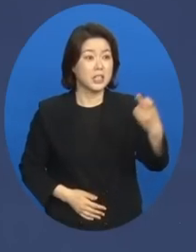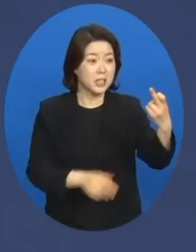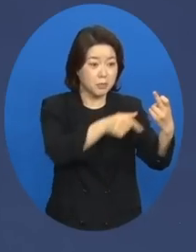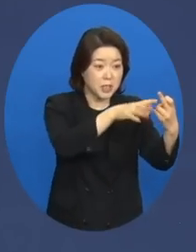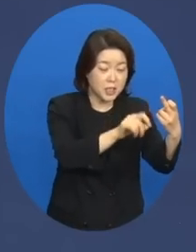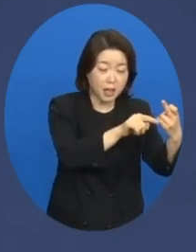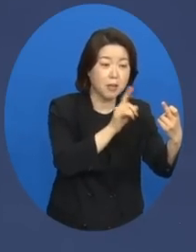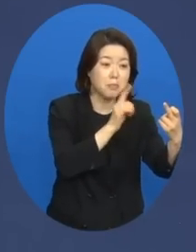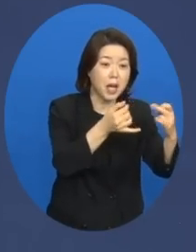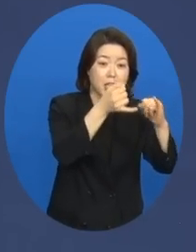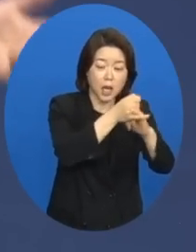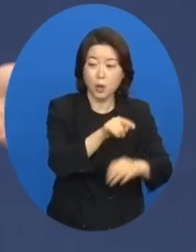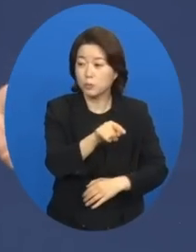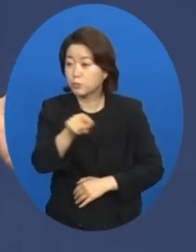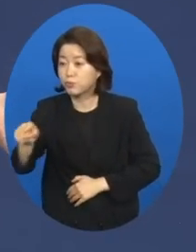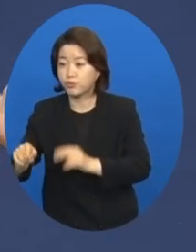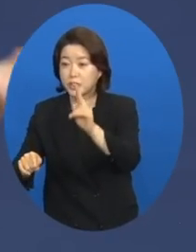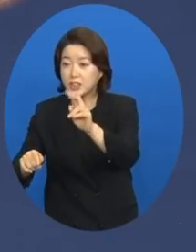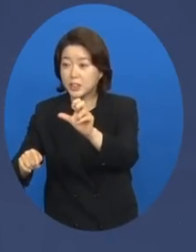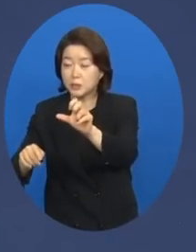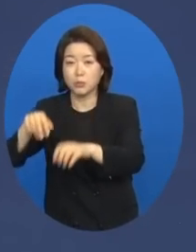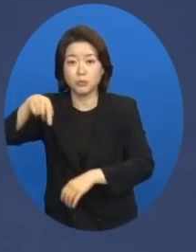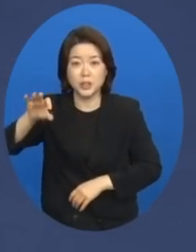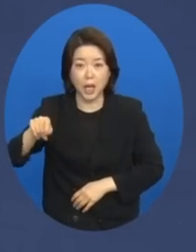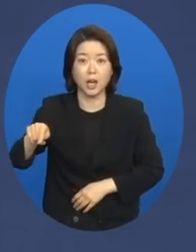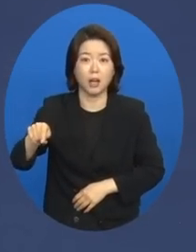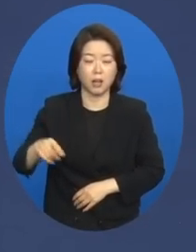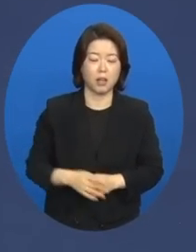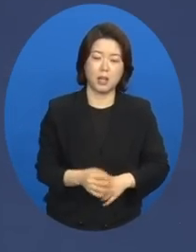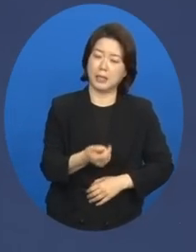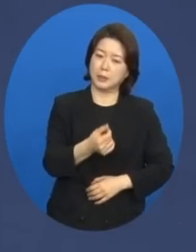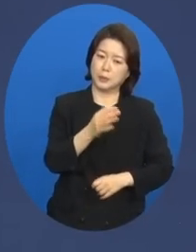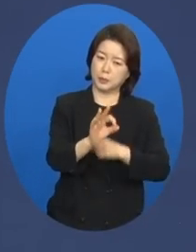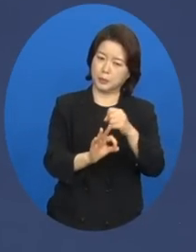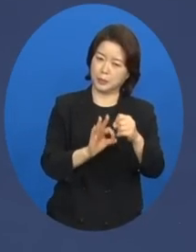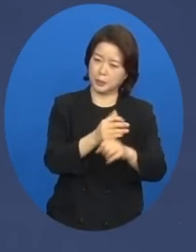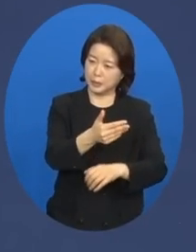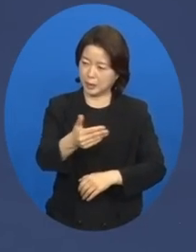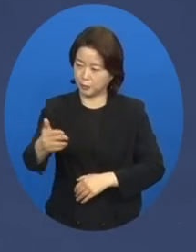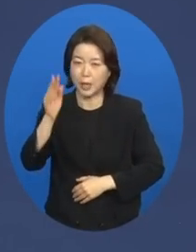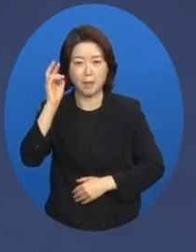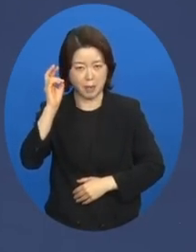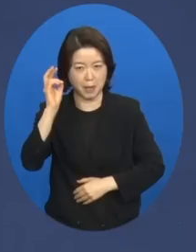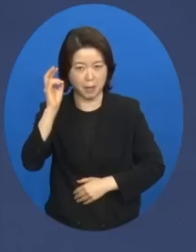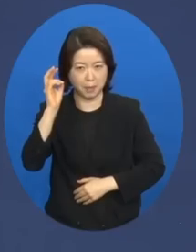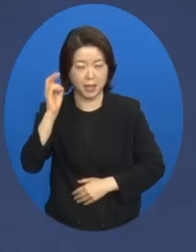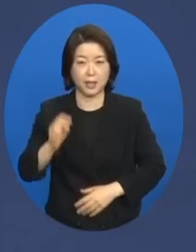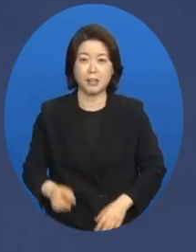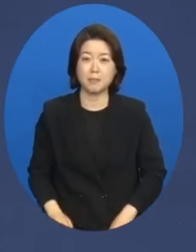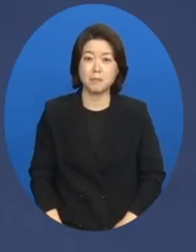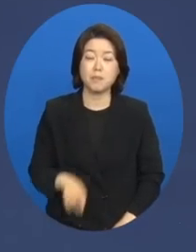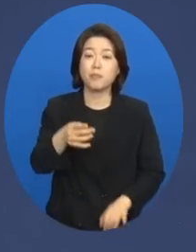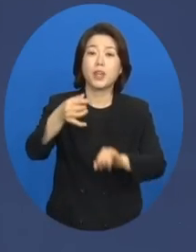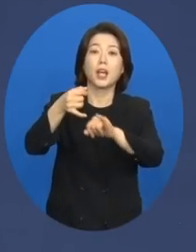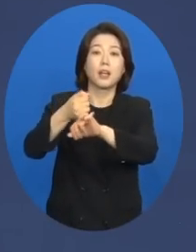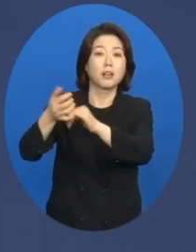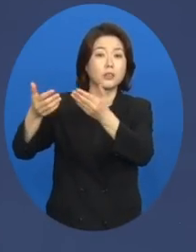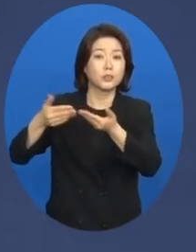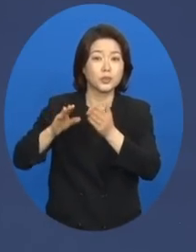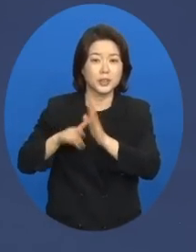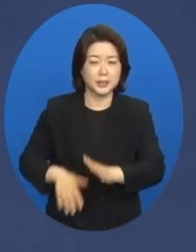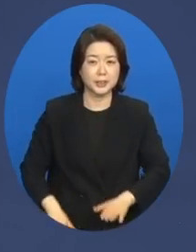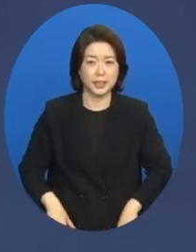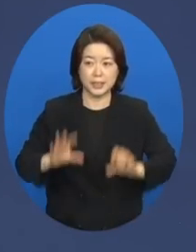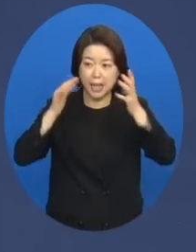창세기 15장 될 때 그때 적어도 한 10년 이상 지났을 때라고 여겨지는데 그런데 그 약속을 하시고